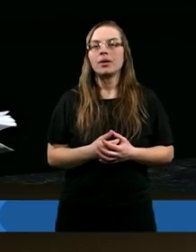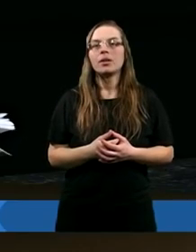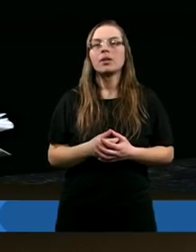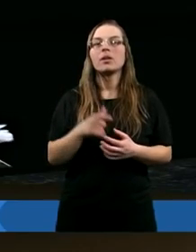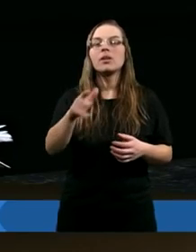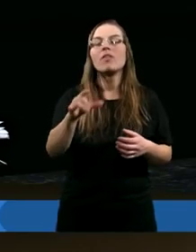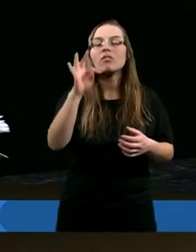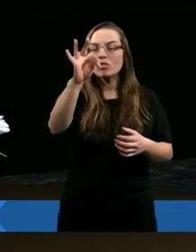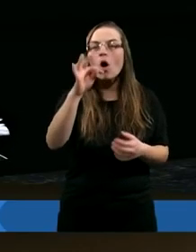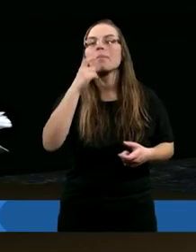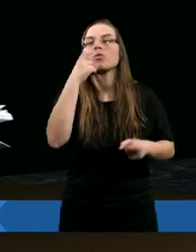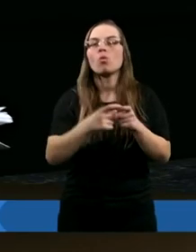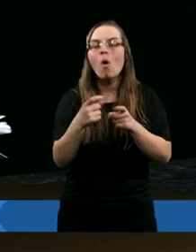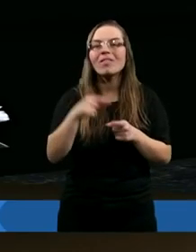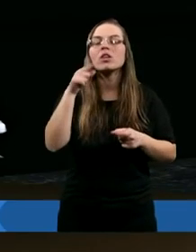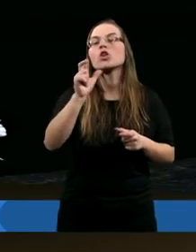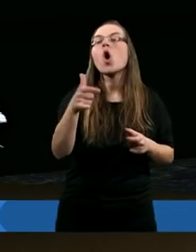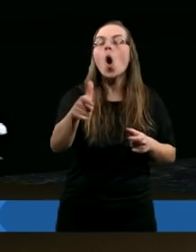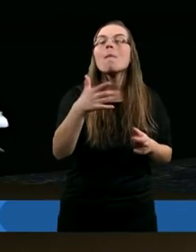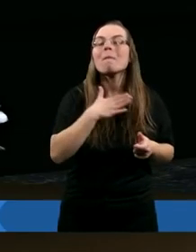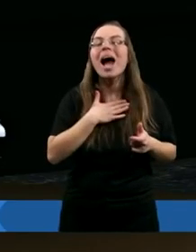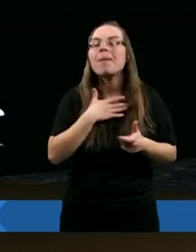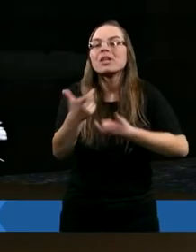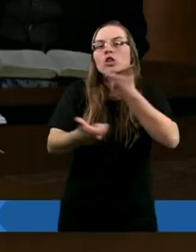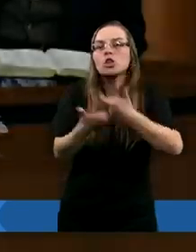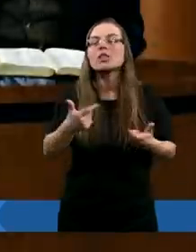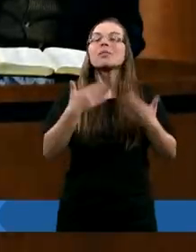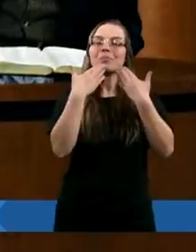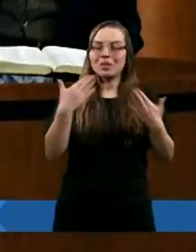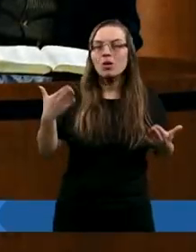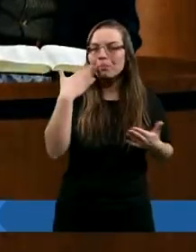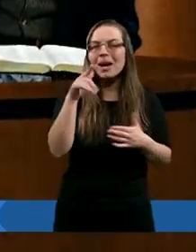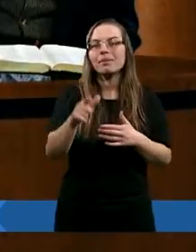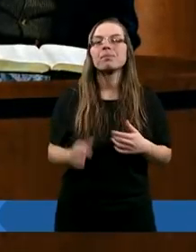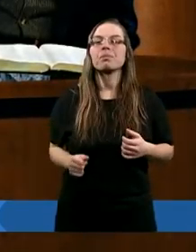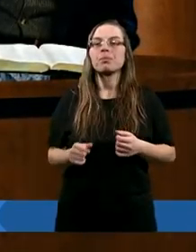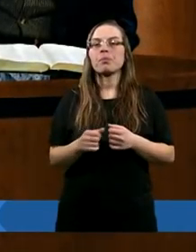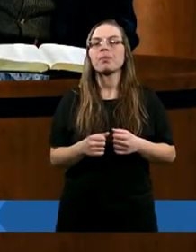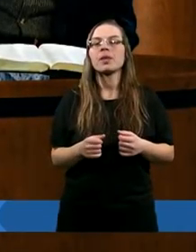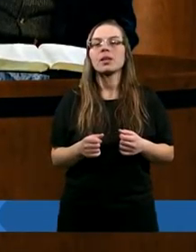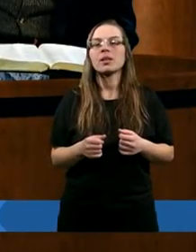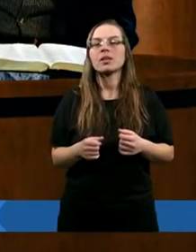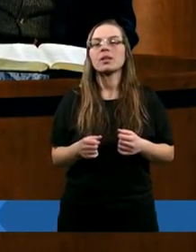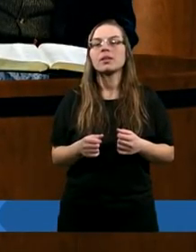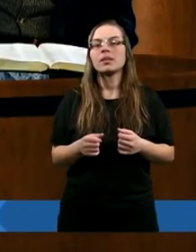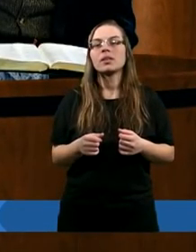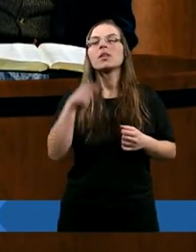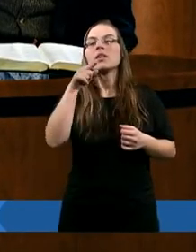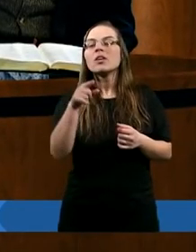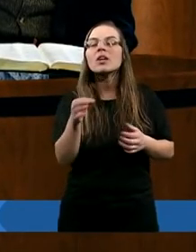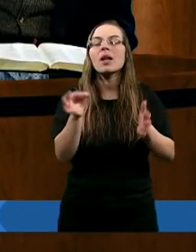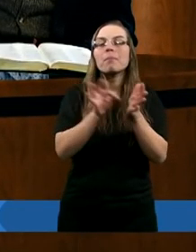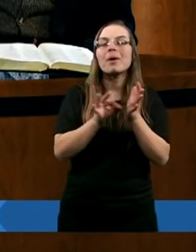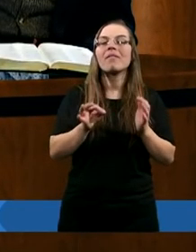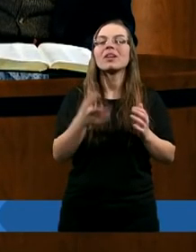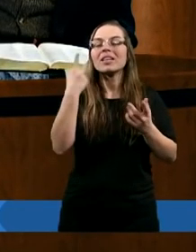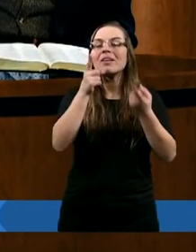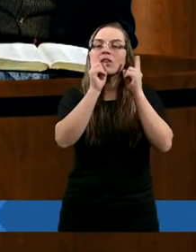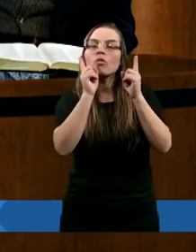w swoim słowie, co mamy czynić. Dziękuję. Rozwijając ten myśl, to chciałbym